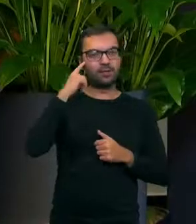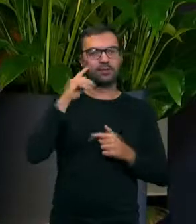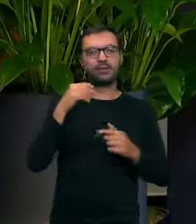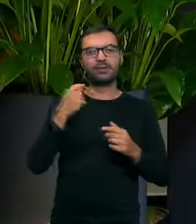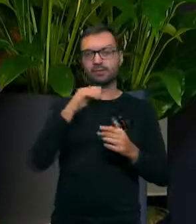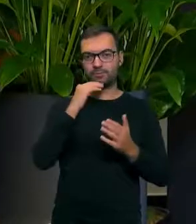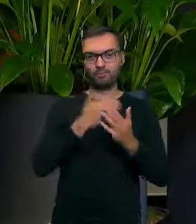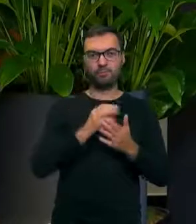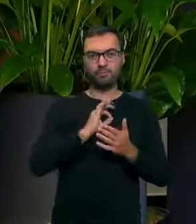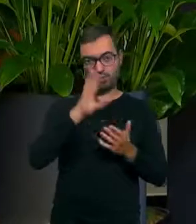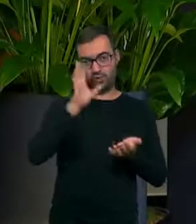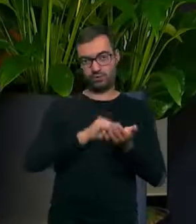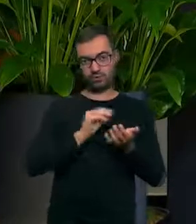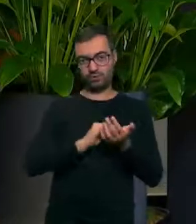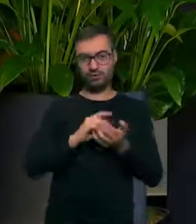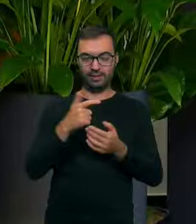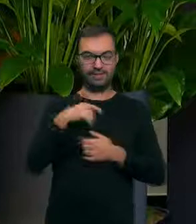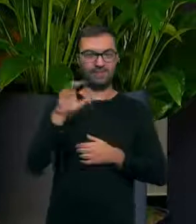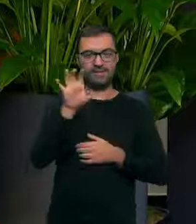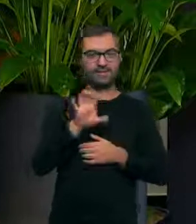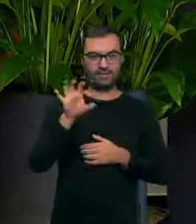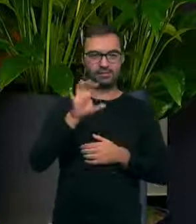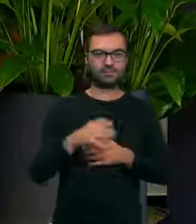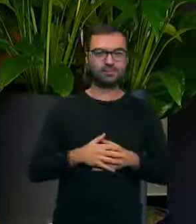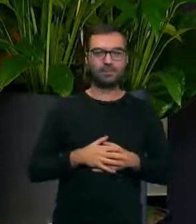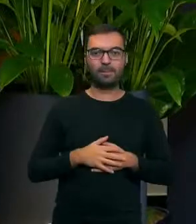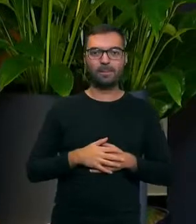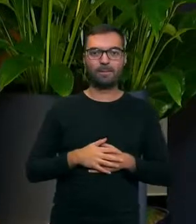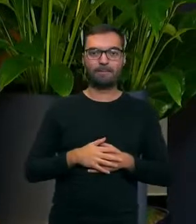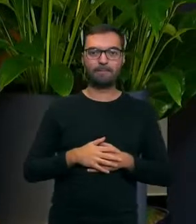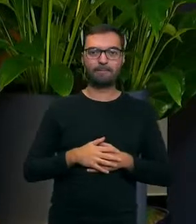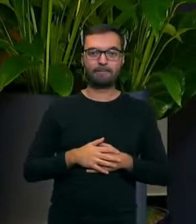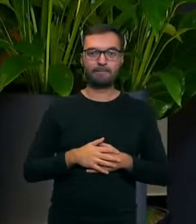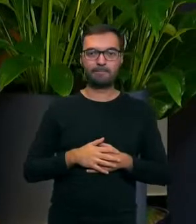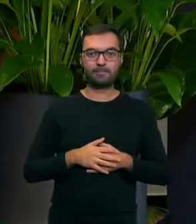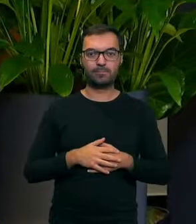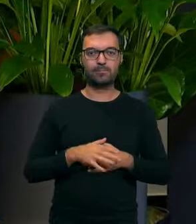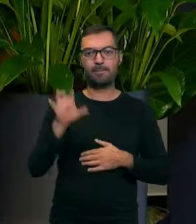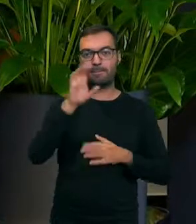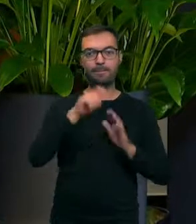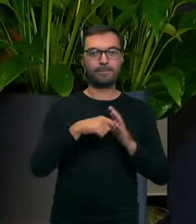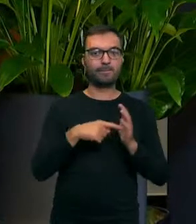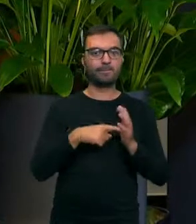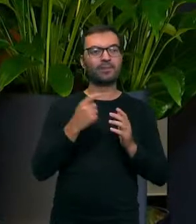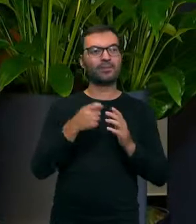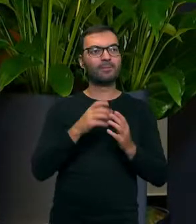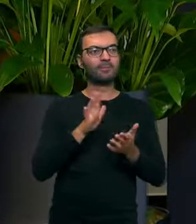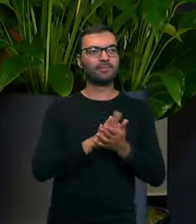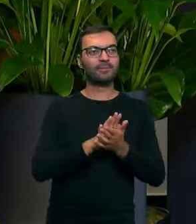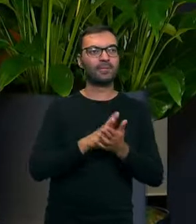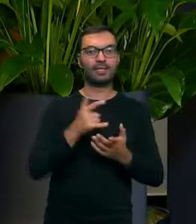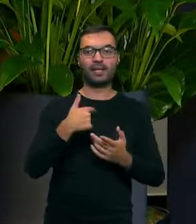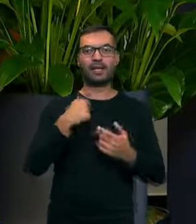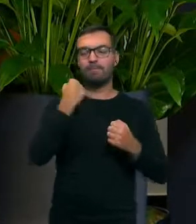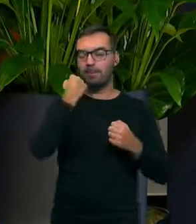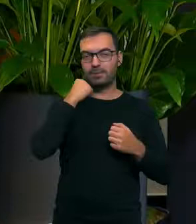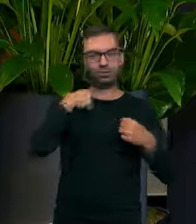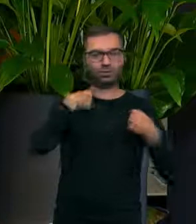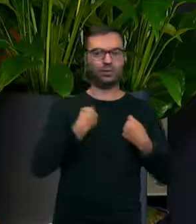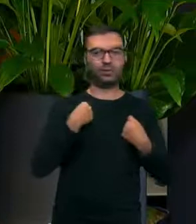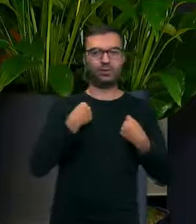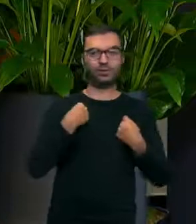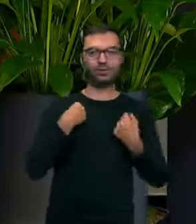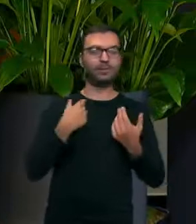takim razie zwierzę się ze swojego doświadczenia jako widza, czy widzki, z tego oglądania filmu. To jest jeden z tych filmów, kiedy ja bardzo żałuję, że od